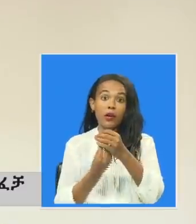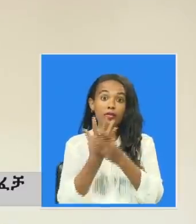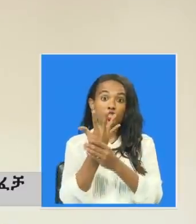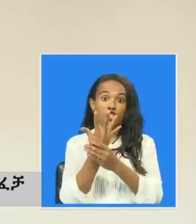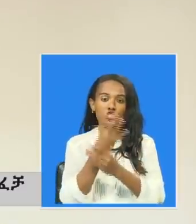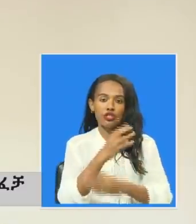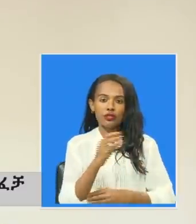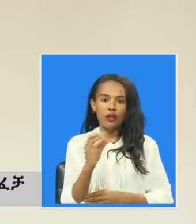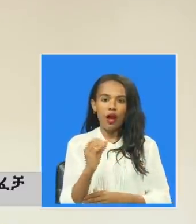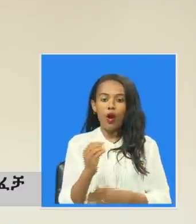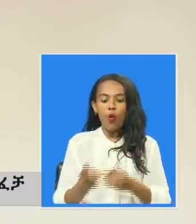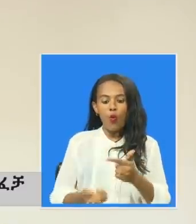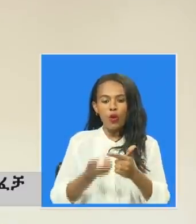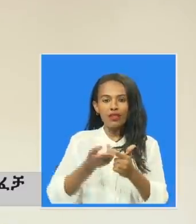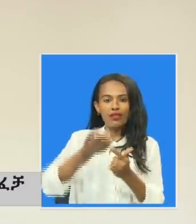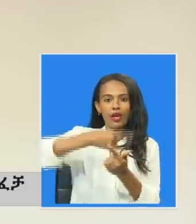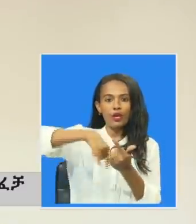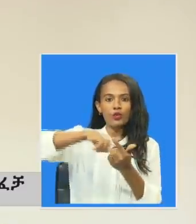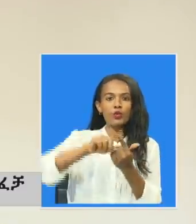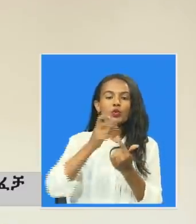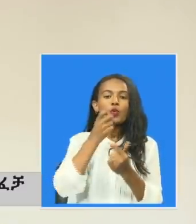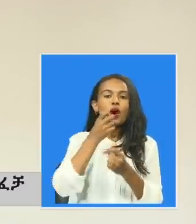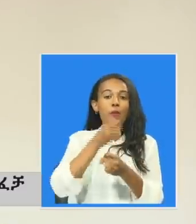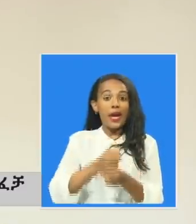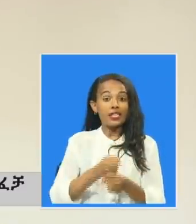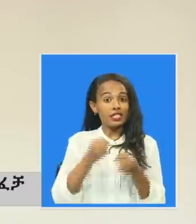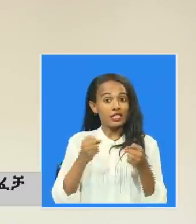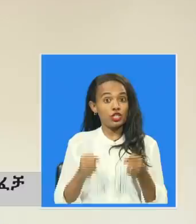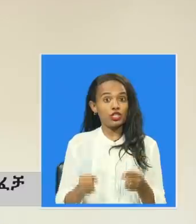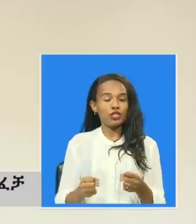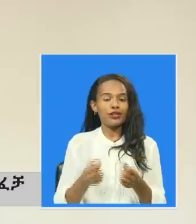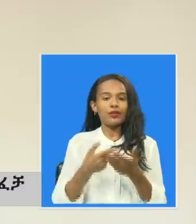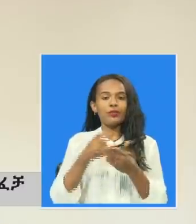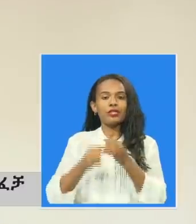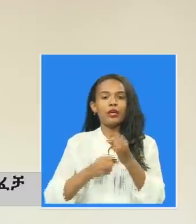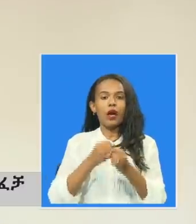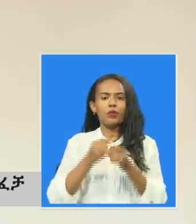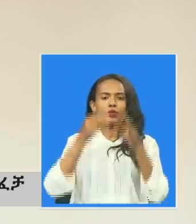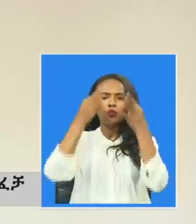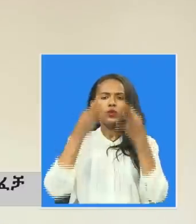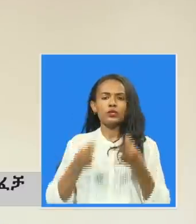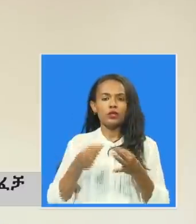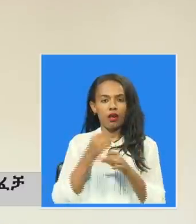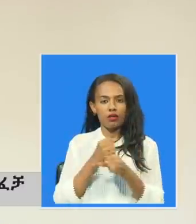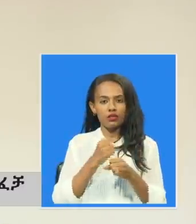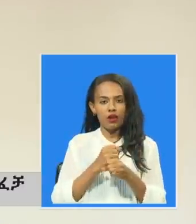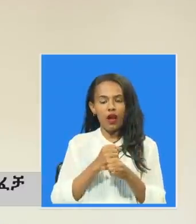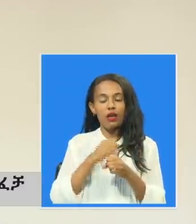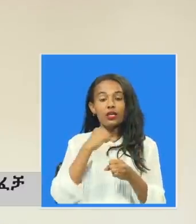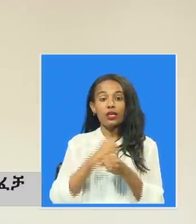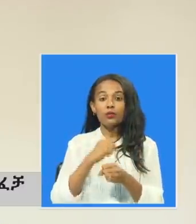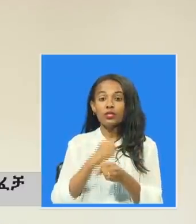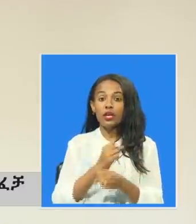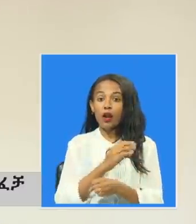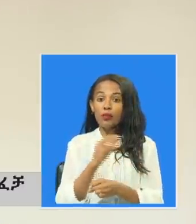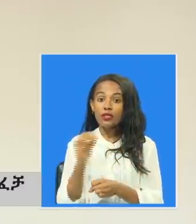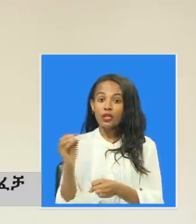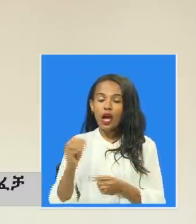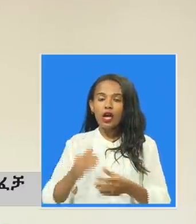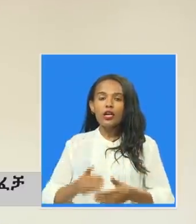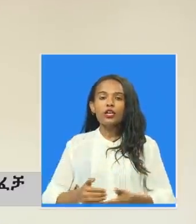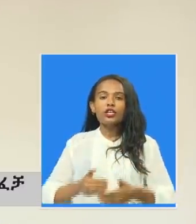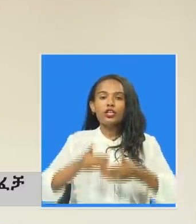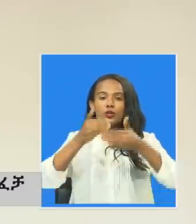ኃይል እንዲያመነጭና ሁለተኛ ዙር ውሃ ለመያዝ እንዲችል በዚህ ዓመት ወሳኝ ስራ የምንሰራበትና